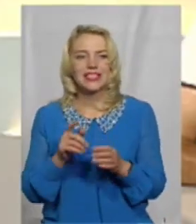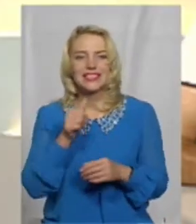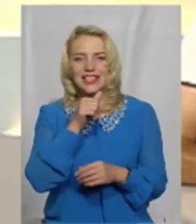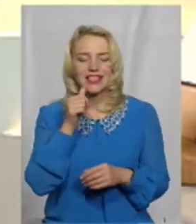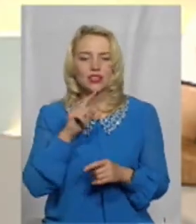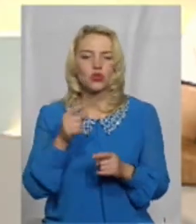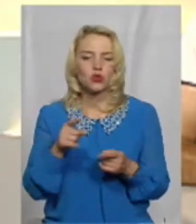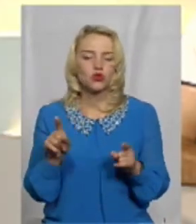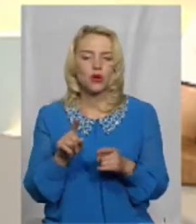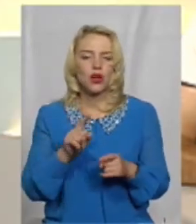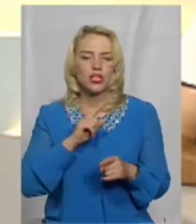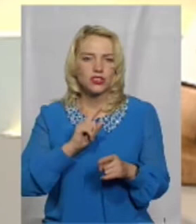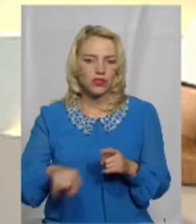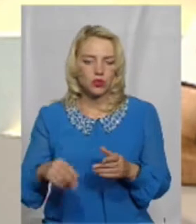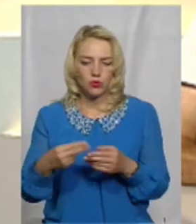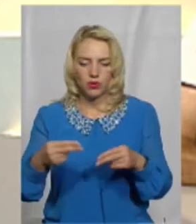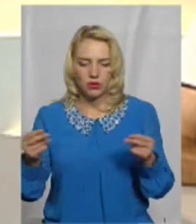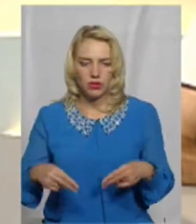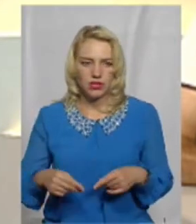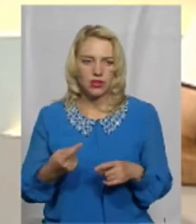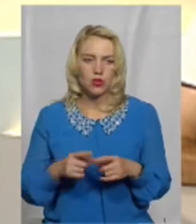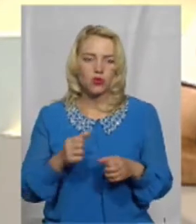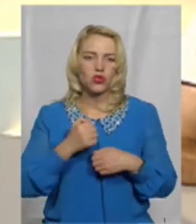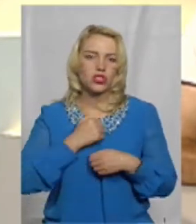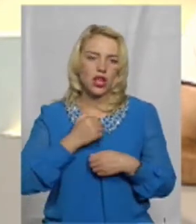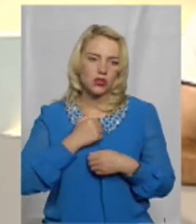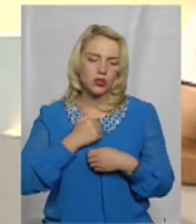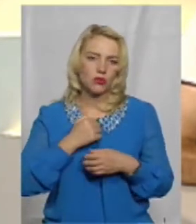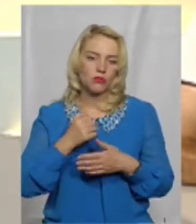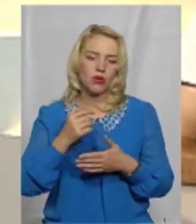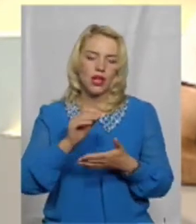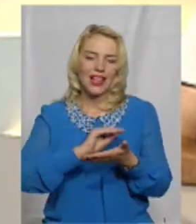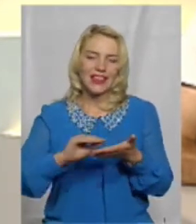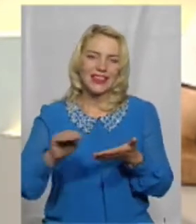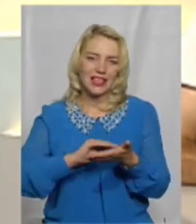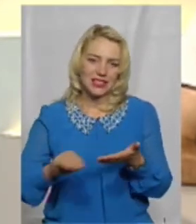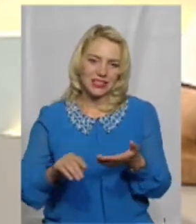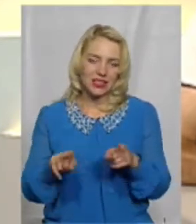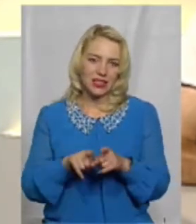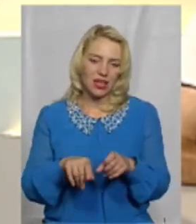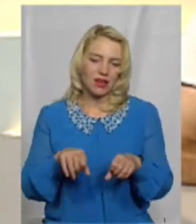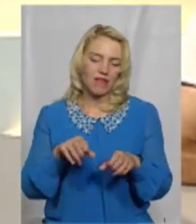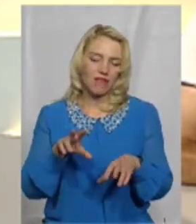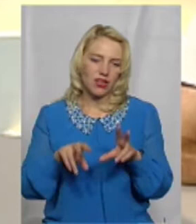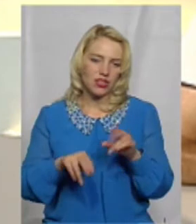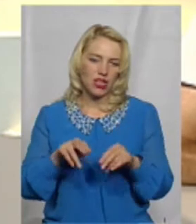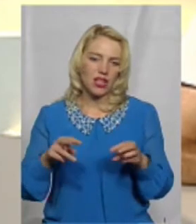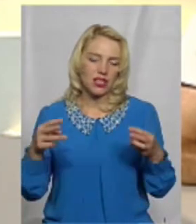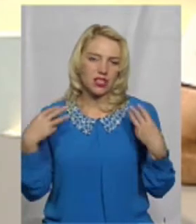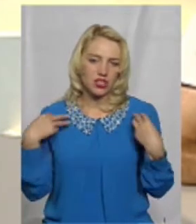швидко 500 хмельничан, саме у жалісливому тексті. Так вважає Василь Новачок, начальник